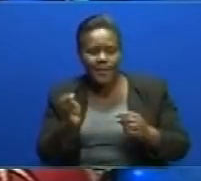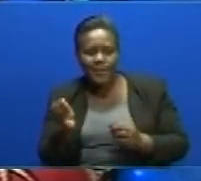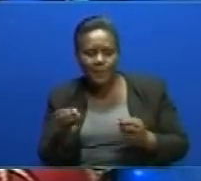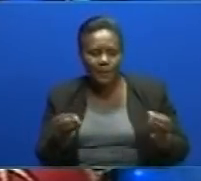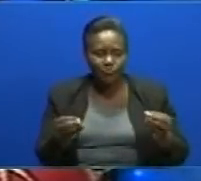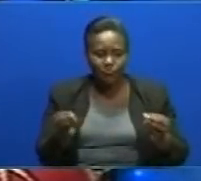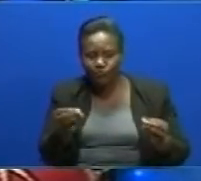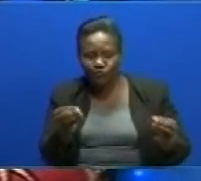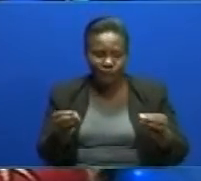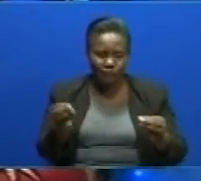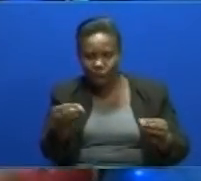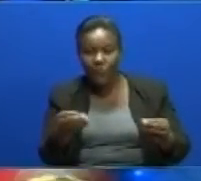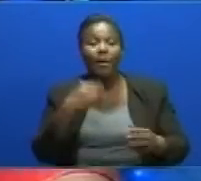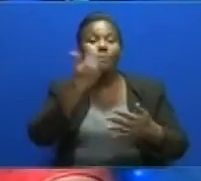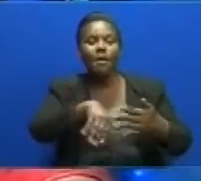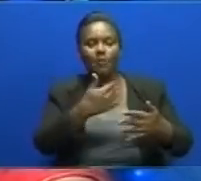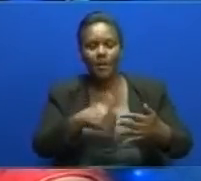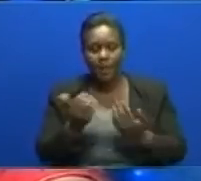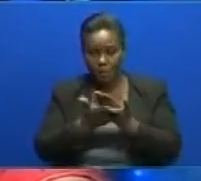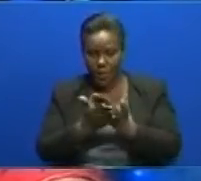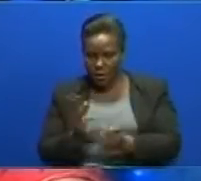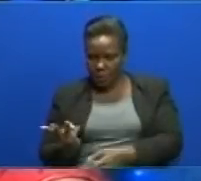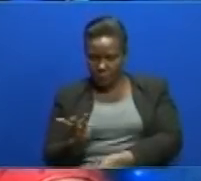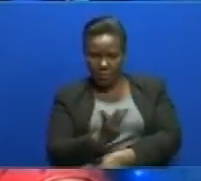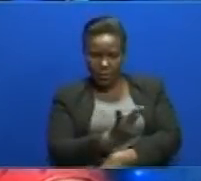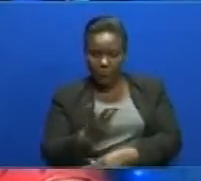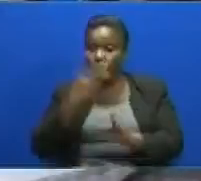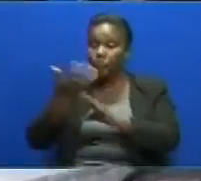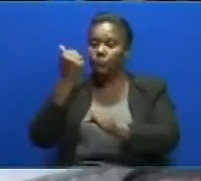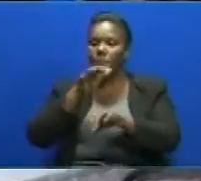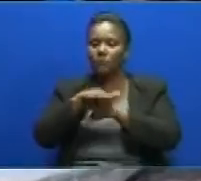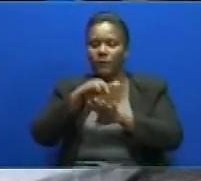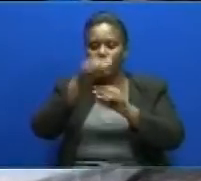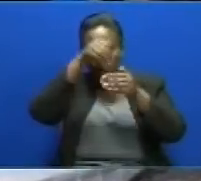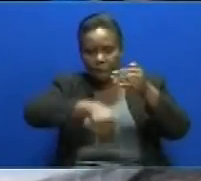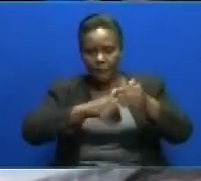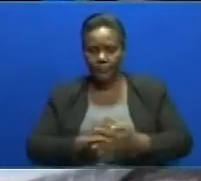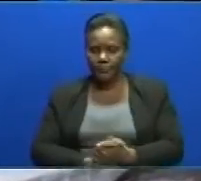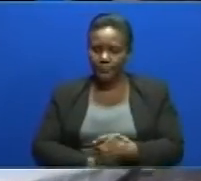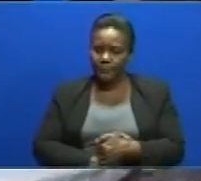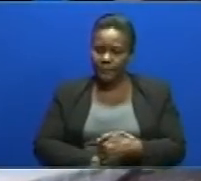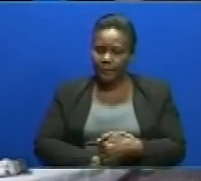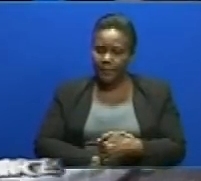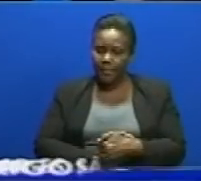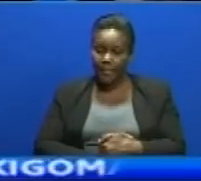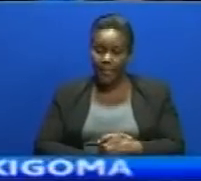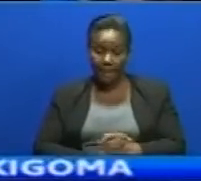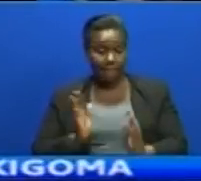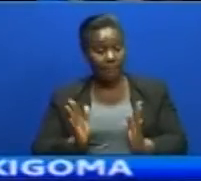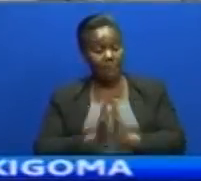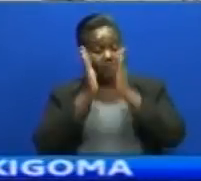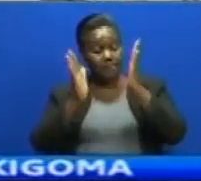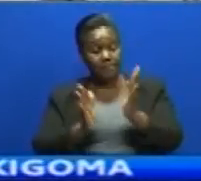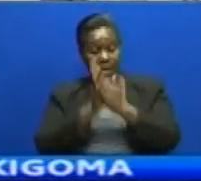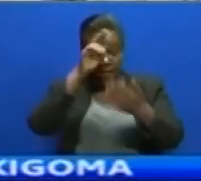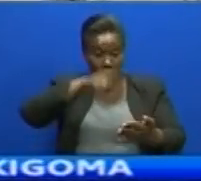ya nchi hizo tatu. Tuungane na Igidus Audax kwa taarifa kamili. Hafla ya kutiliana saini ya makubaliano hayo imefanyika